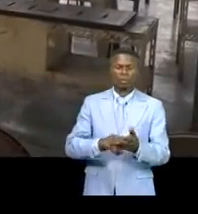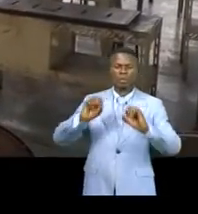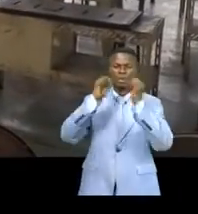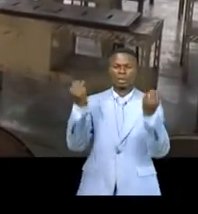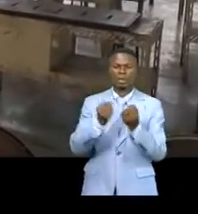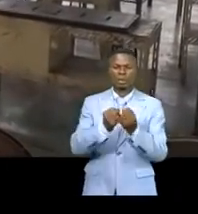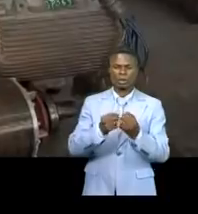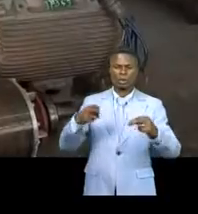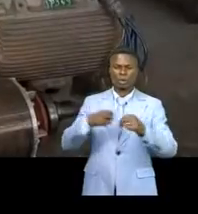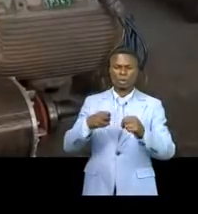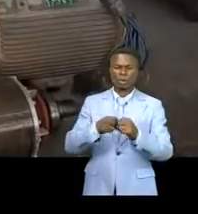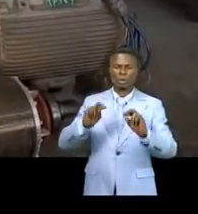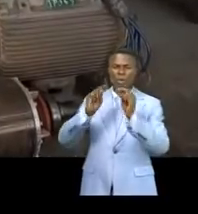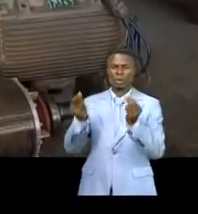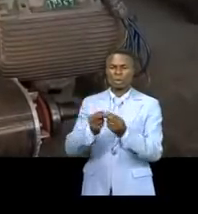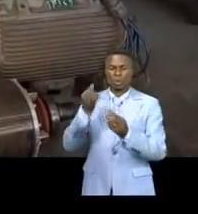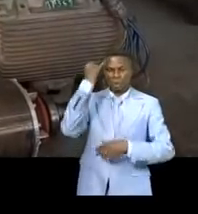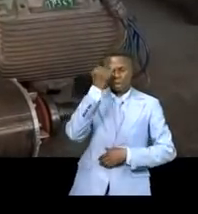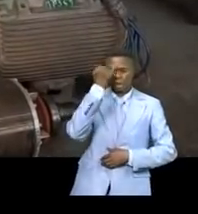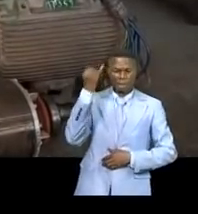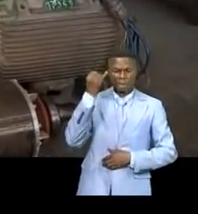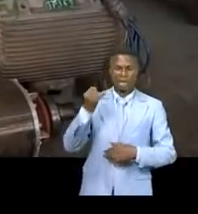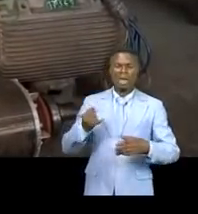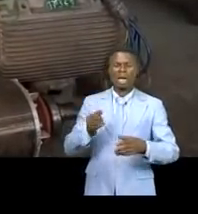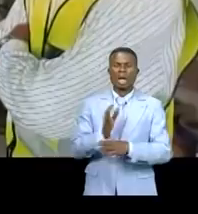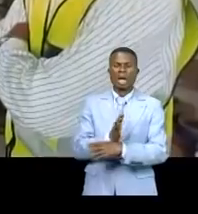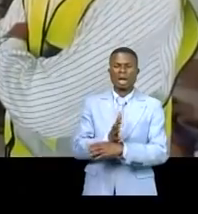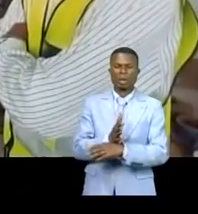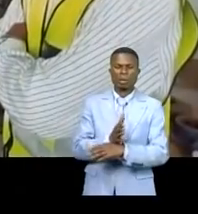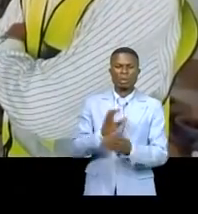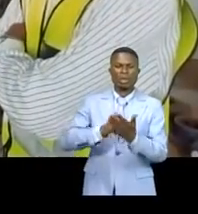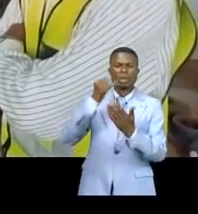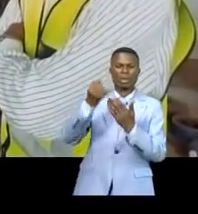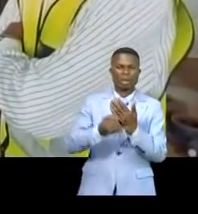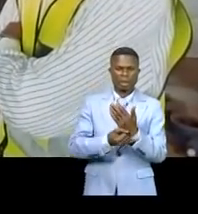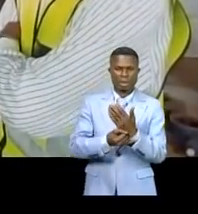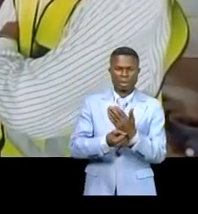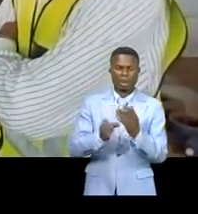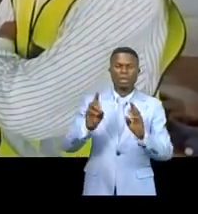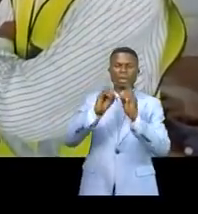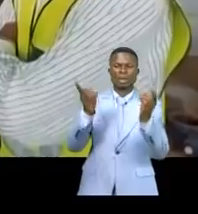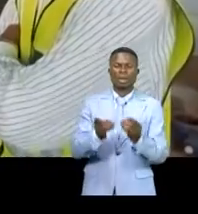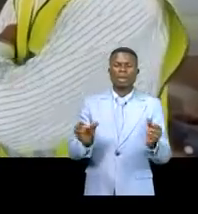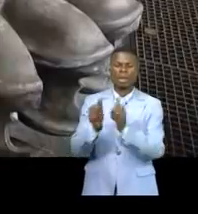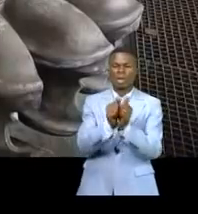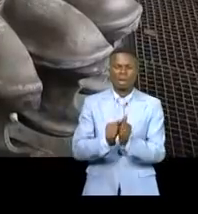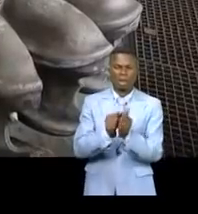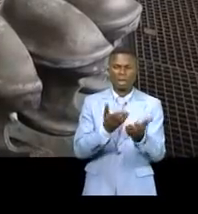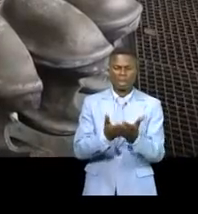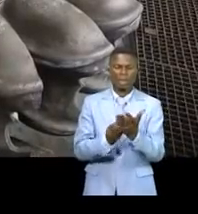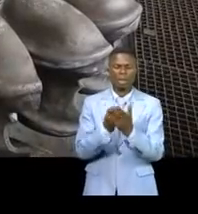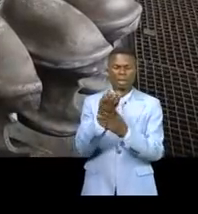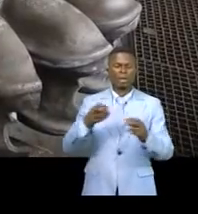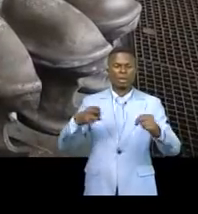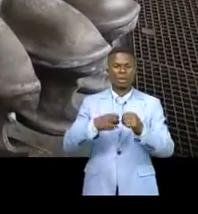SA et le groupement italien-allemand, dans un programme qui vise la rénovation de l'ensemble du parc de production